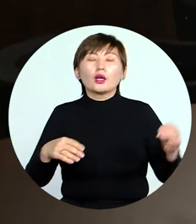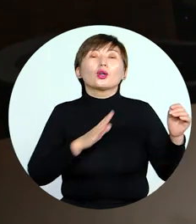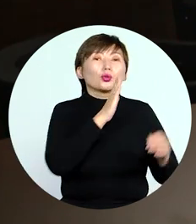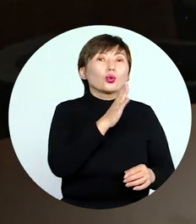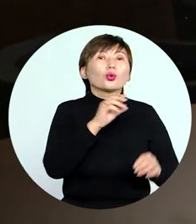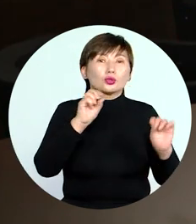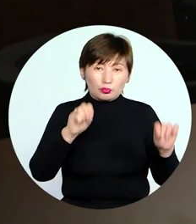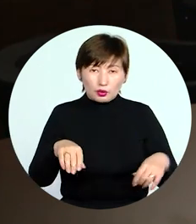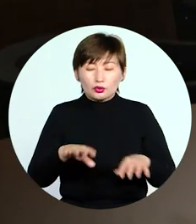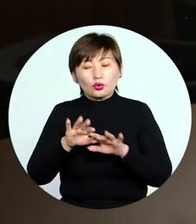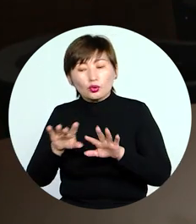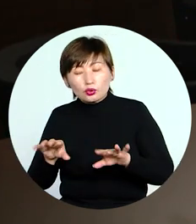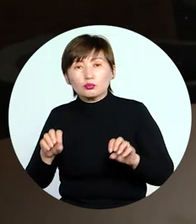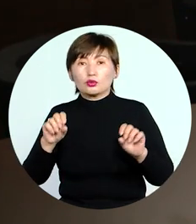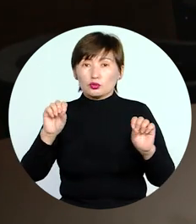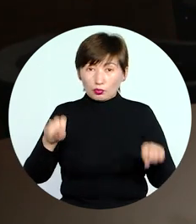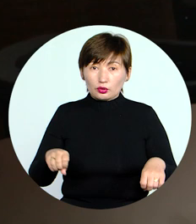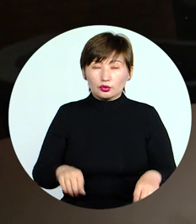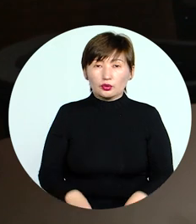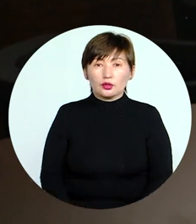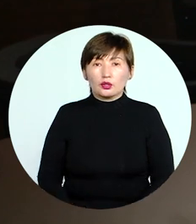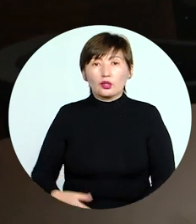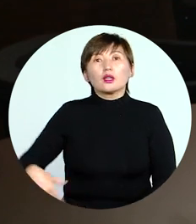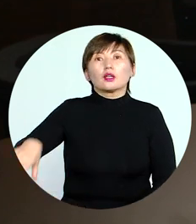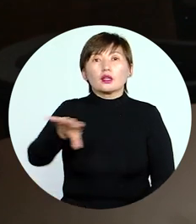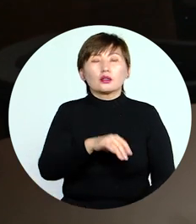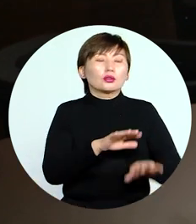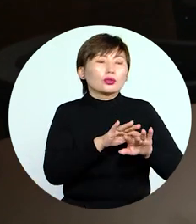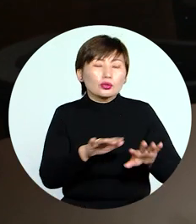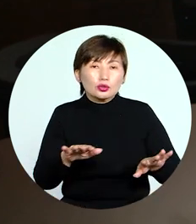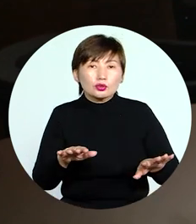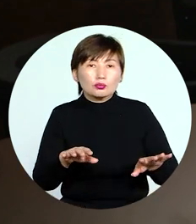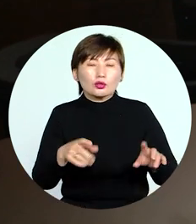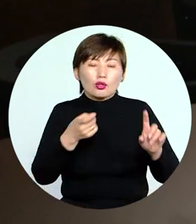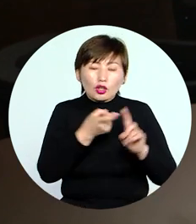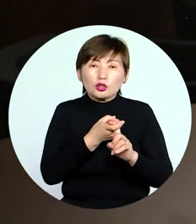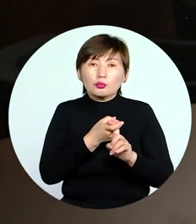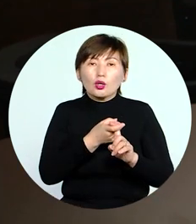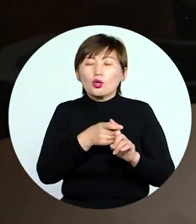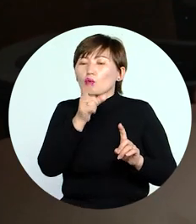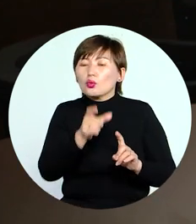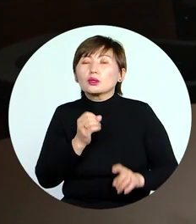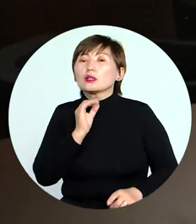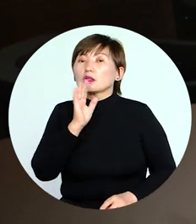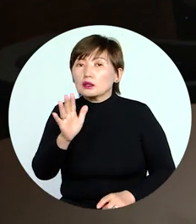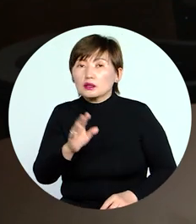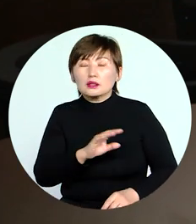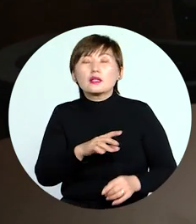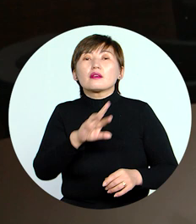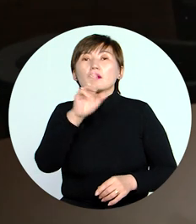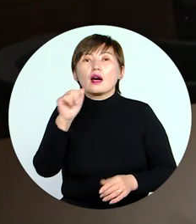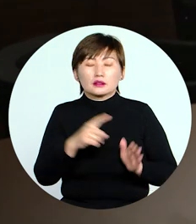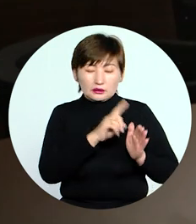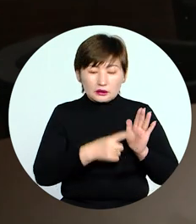ихсэн ард нь бол хөгжмийн хамсраа бол ихшилж байна. Тэгэхээр энэ хөгжмийн хамсраа тухайн хүнд яаж очиж яана гэдгийг одоо чумараа сонсож